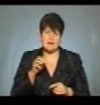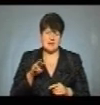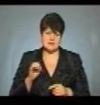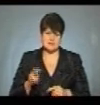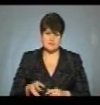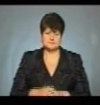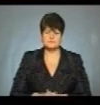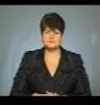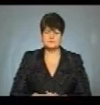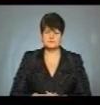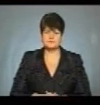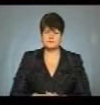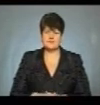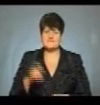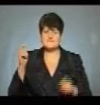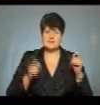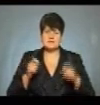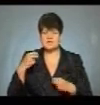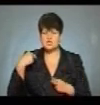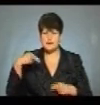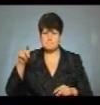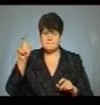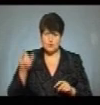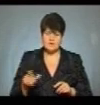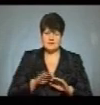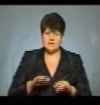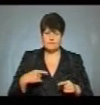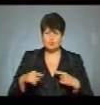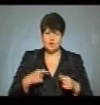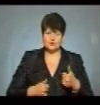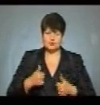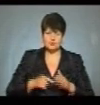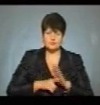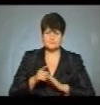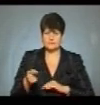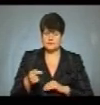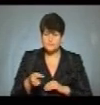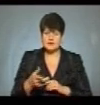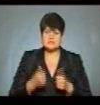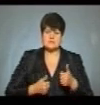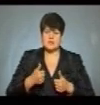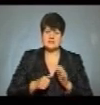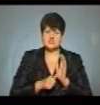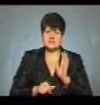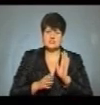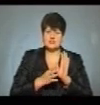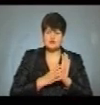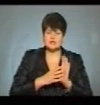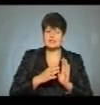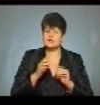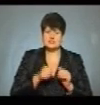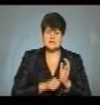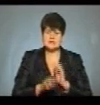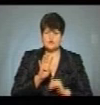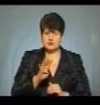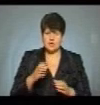Джгринюк. Фестиваль чемпіонів – дитячий футбольний турнір стартував у Тернополі. Змагаються 64 команди з 4